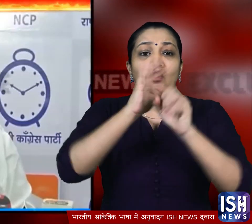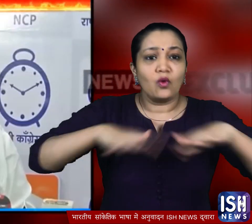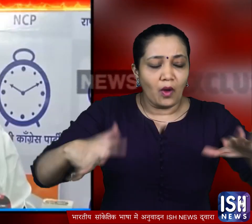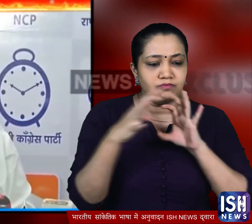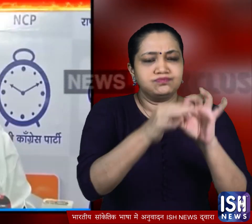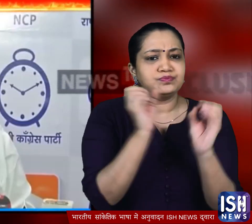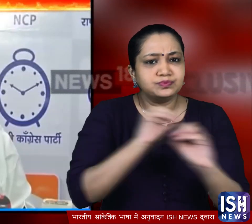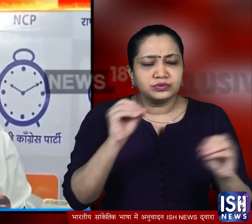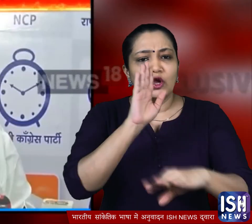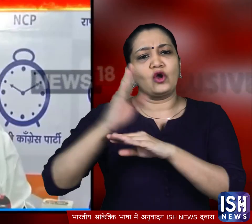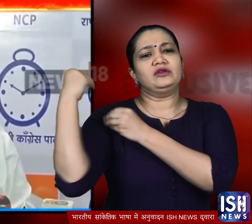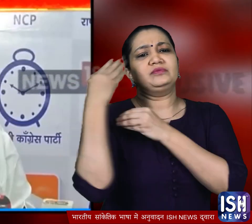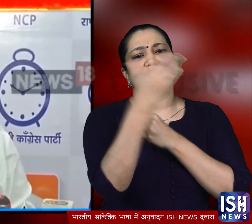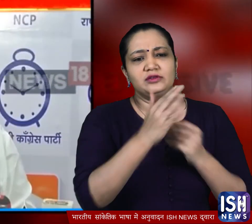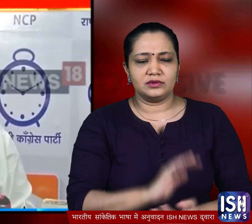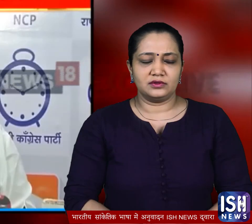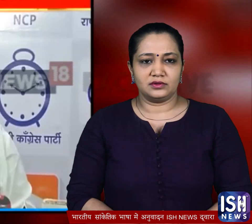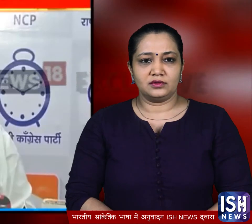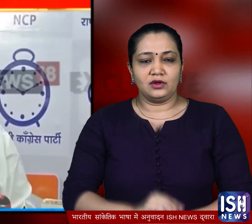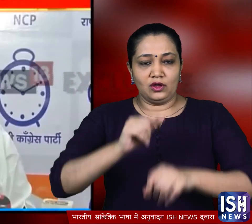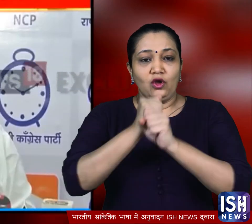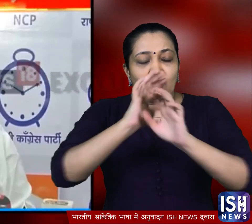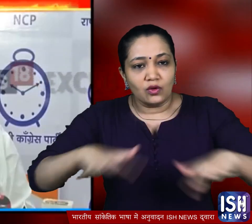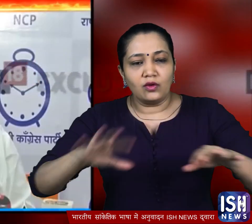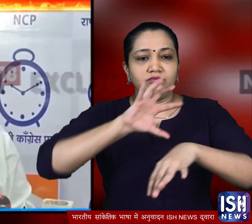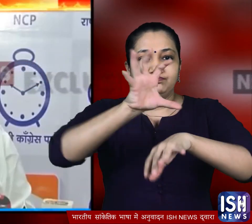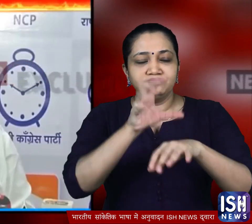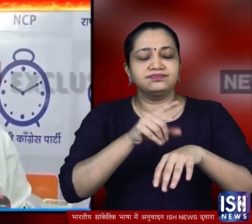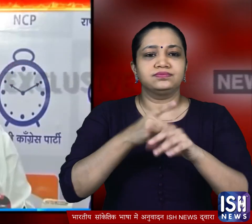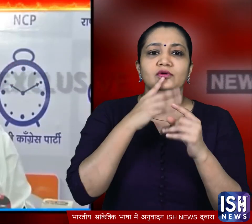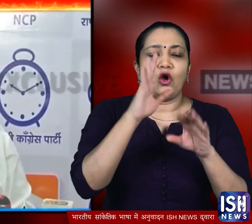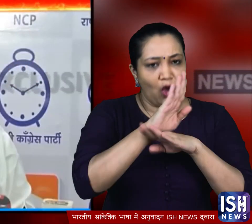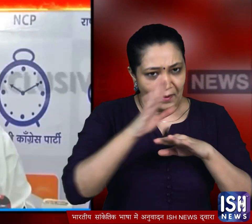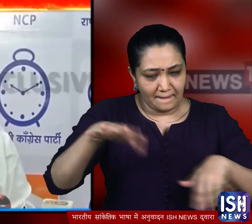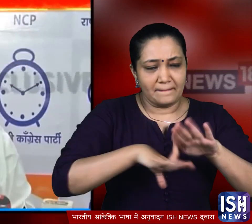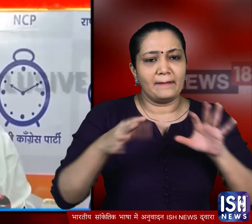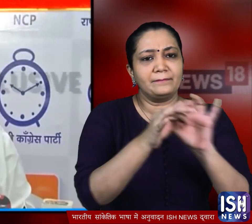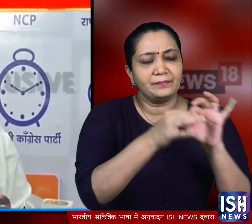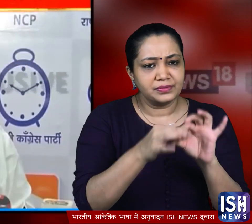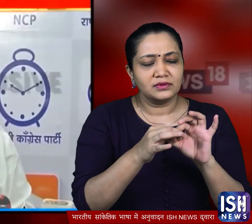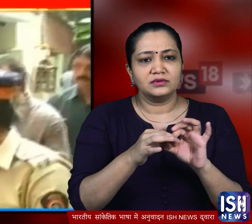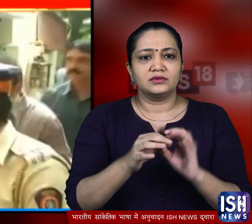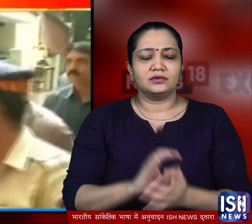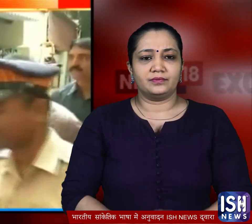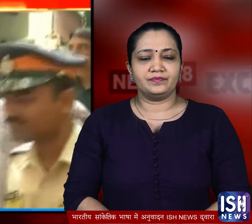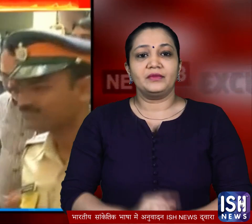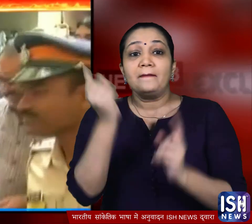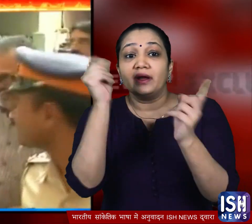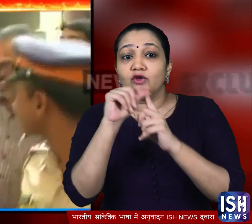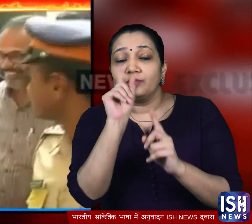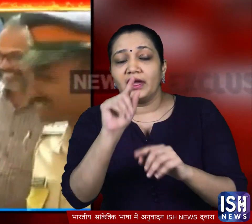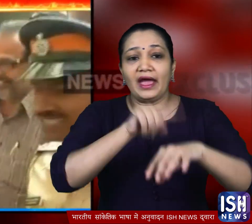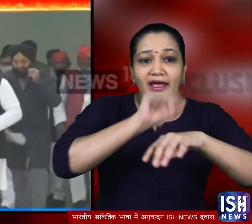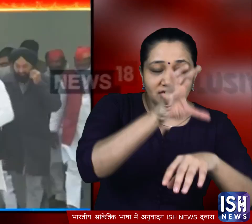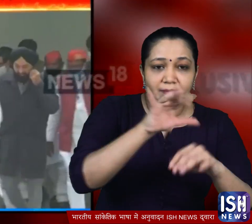में गठबंधन नहीं होने पर कांग्रेस को जिम्मेदार ठहराया। गोवा में हम लोग चाहते थे कि कांग्रेस के साथ बैठकर साथ में चुनाव लड़ा जाए। हालांकि उत्तर